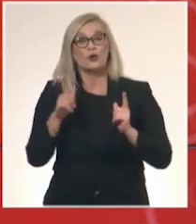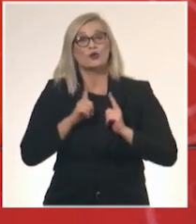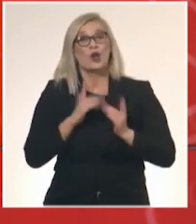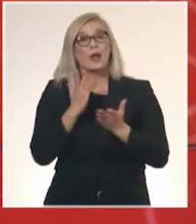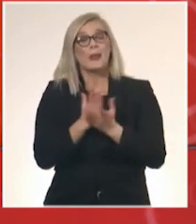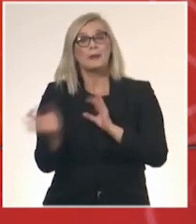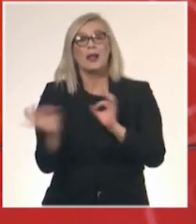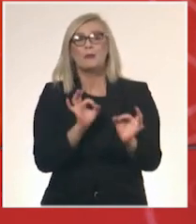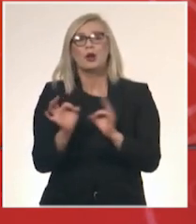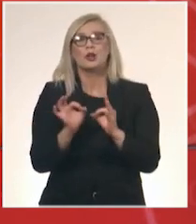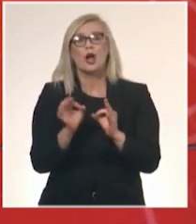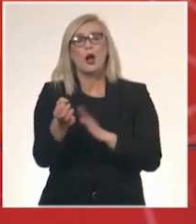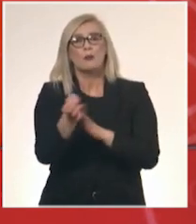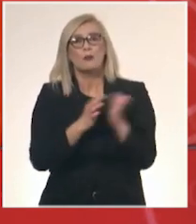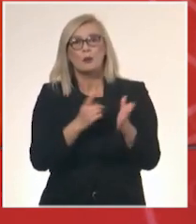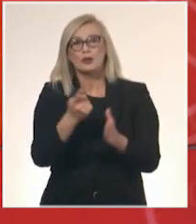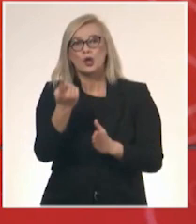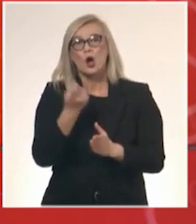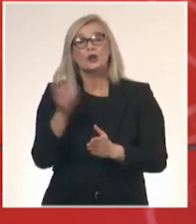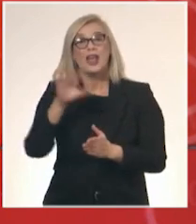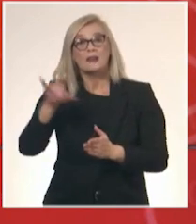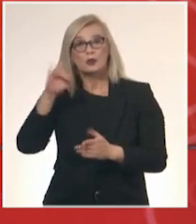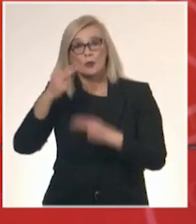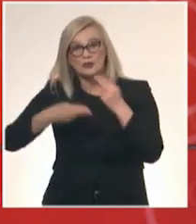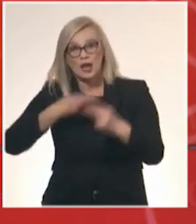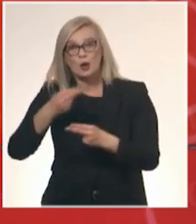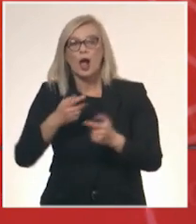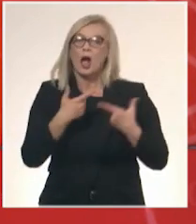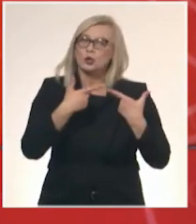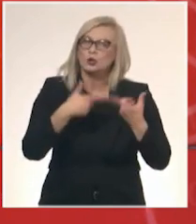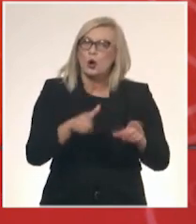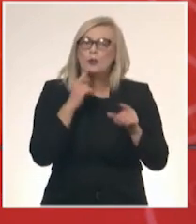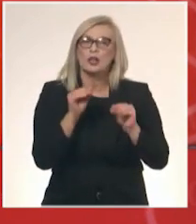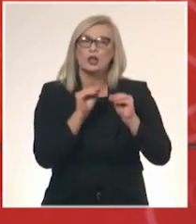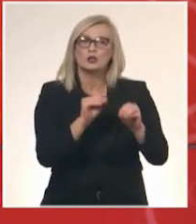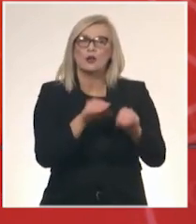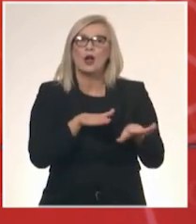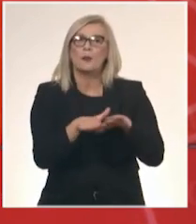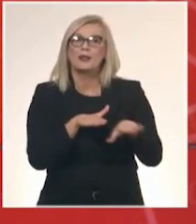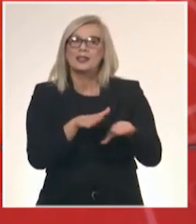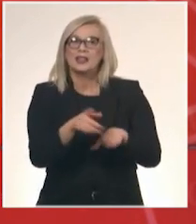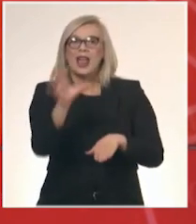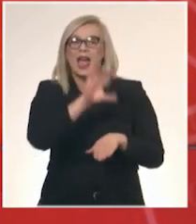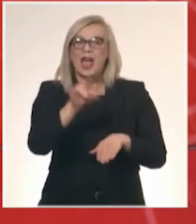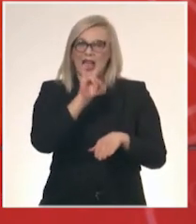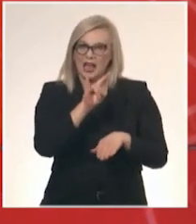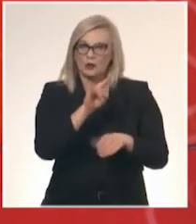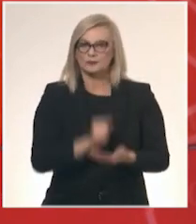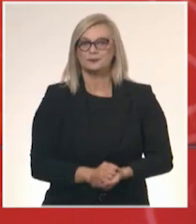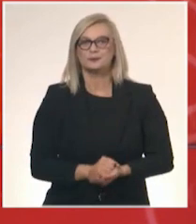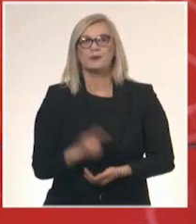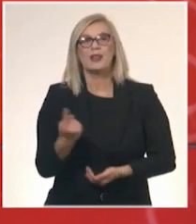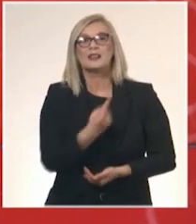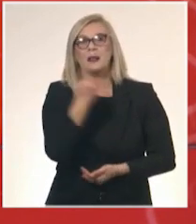очекуваме да бидат подготвени што е можно побрзо од Европската комисија, а одобрени од Советот на министри на Европската унија.